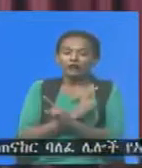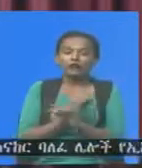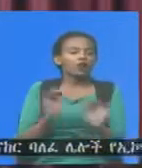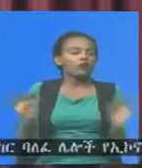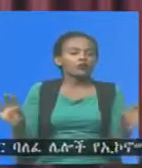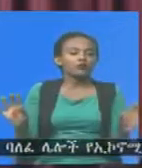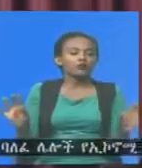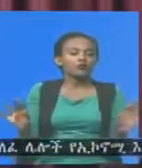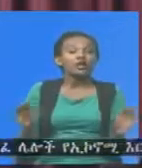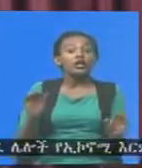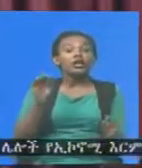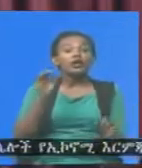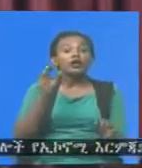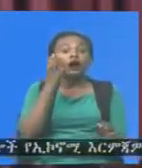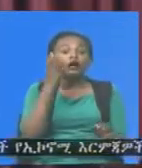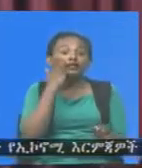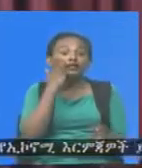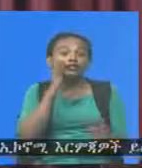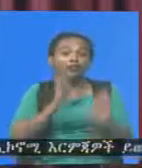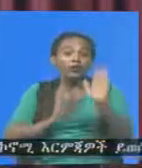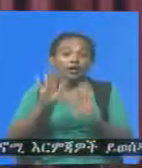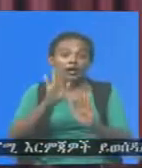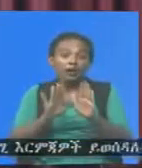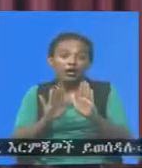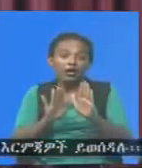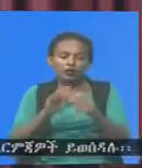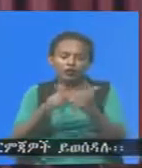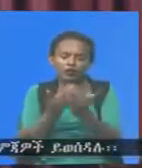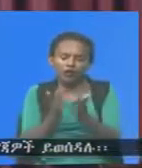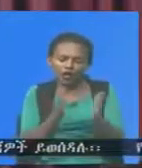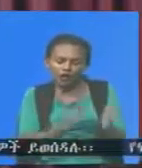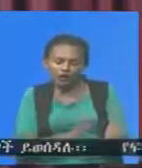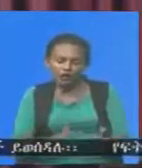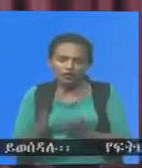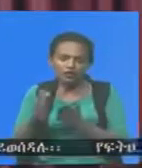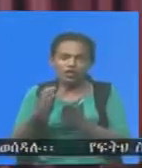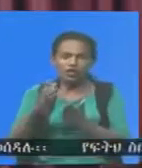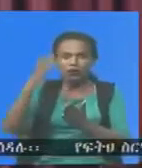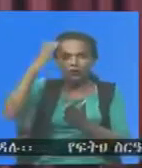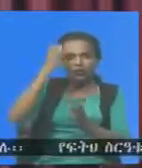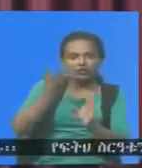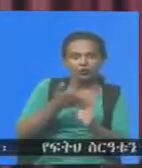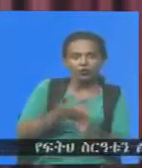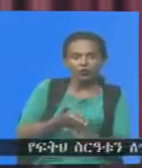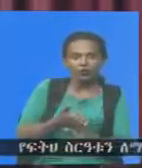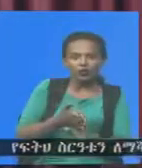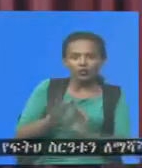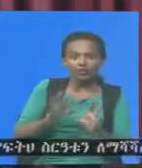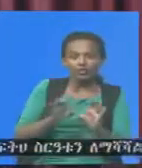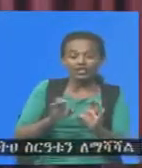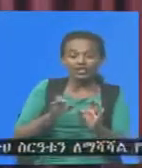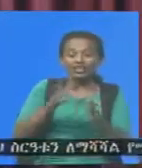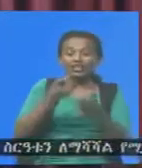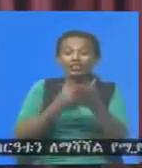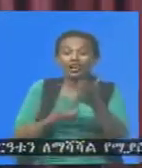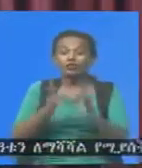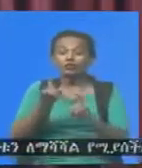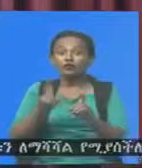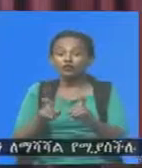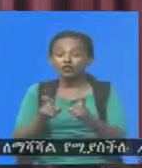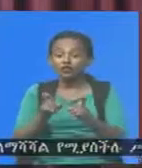የለበትም። ኢህአደግ ገመገመ፣ ታስክ ፎርስ አደረጀ፣ በመንግስት አልጎ ታስክ ፎርስ አደረጀ። ታስክ ፎርስ እየሰራ ቆየ፣ እየፈታ